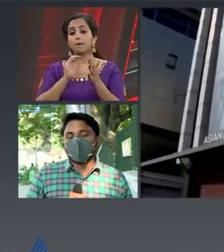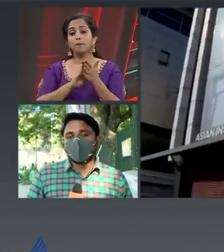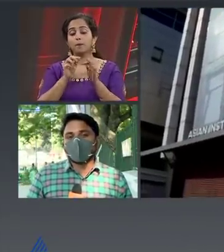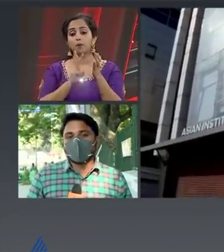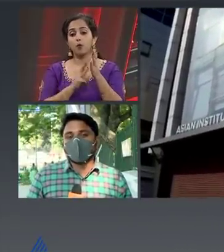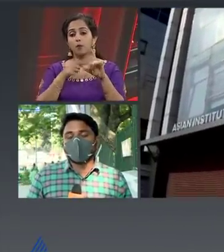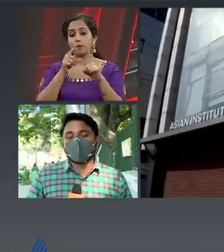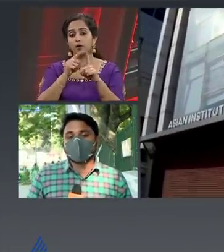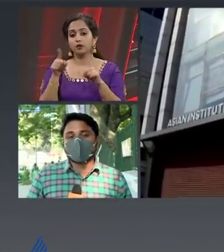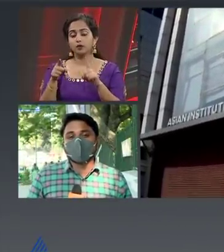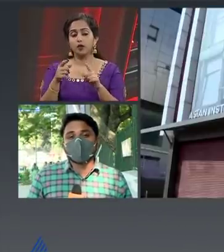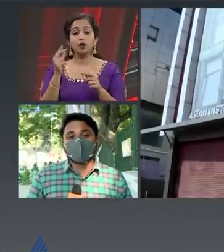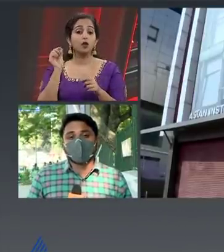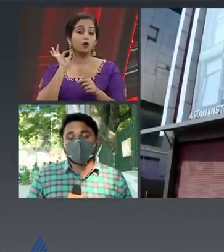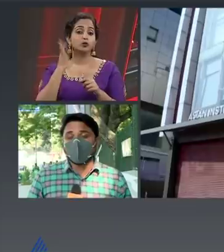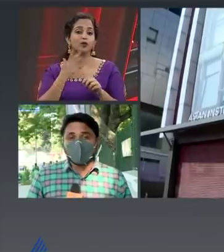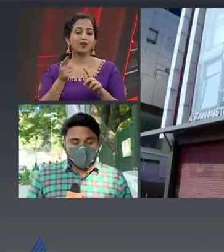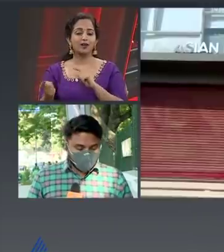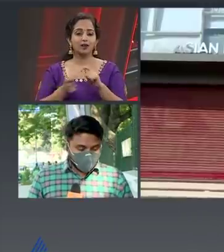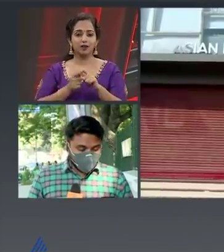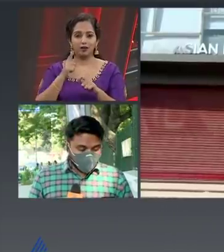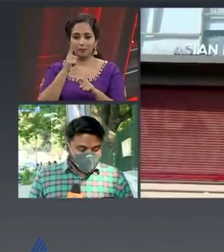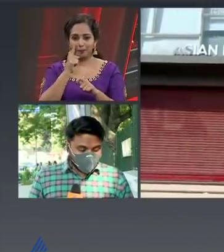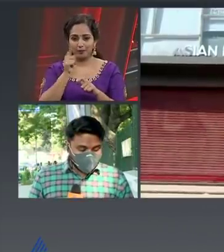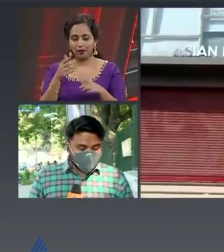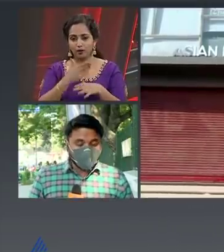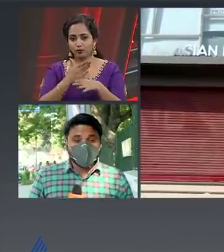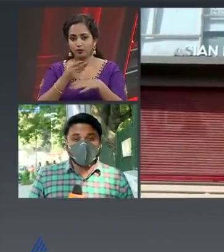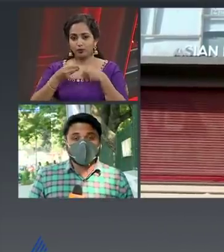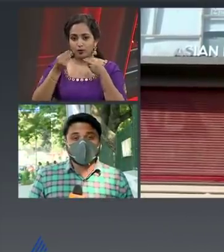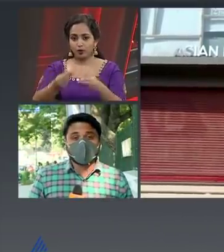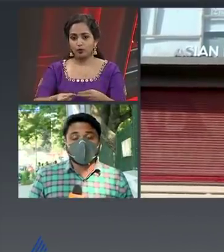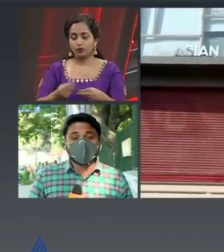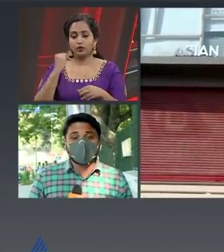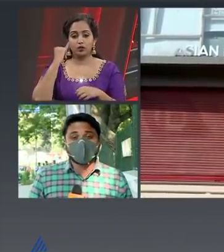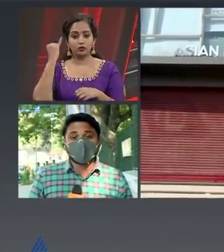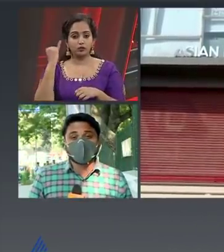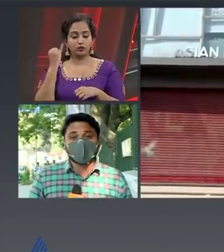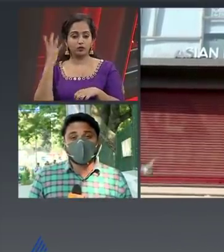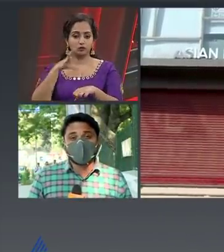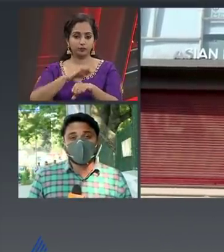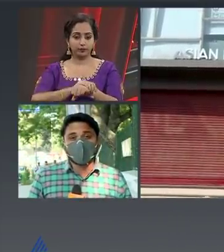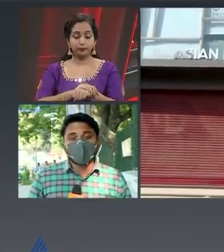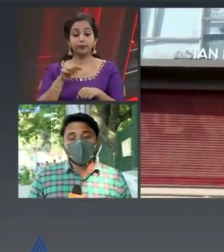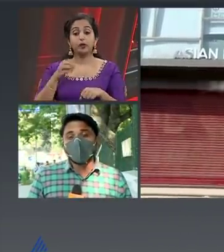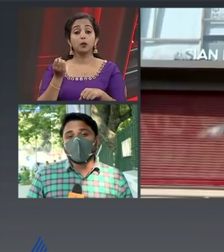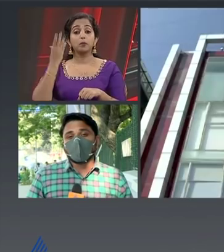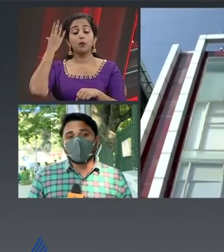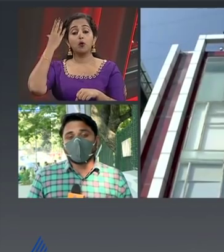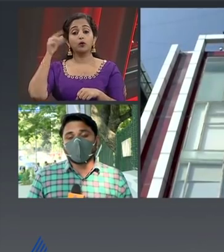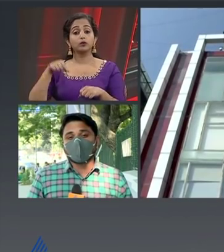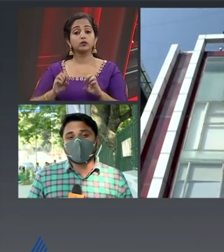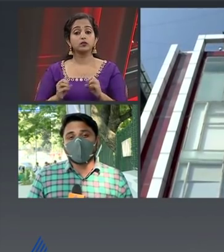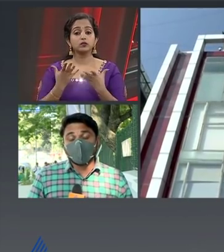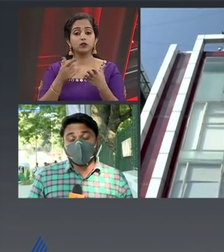ജോലി വാങ്ങി നൽകാൻ ശ്രമിച്ചതെന്നാണ് ED കണ്ടെത്തൽ. ഏതായാലും രാവിലെ മുതൽ ആരംഭിച്ച പരിശോധന ഇപ്പോഴും തുടരുന്നു.